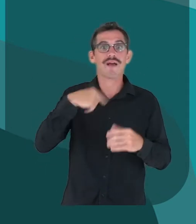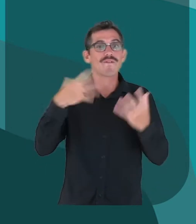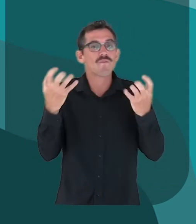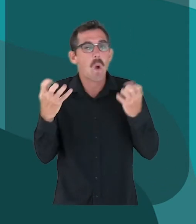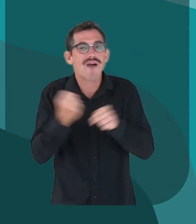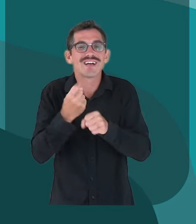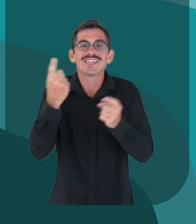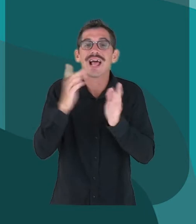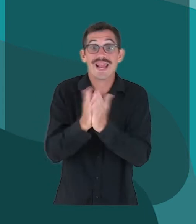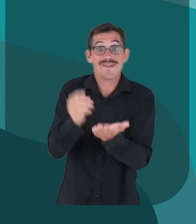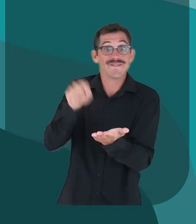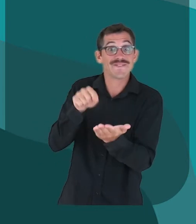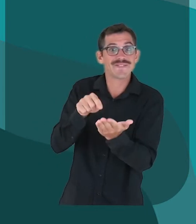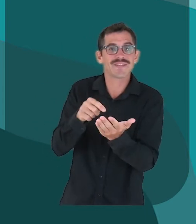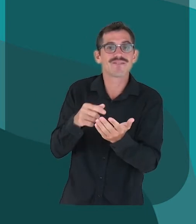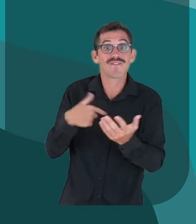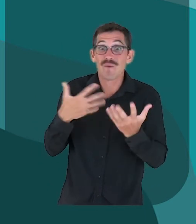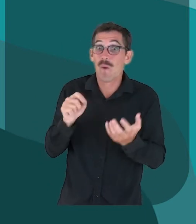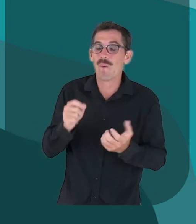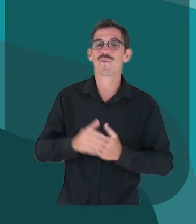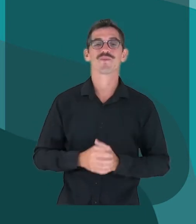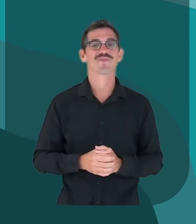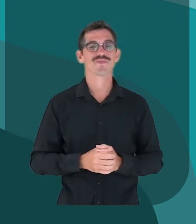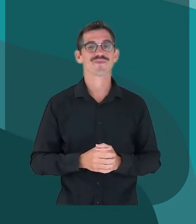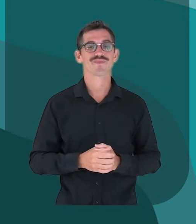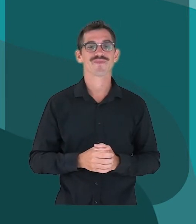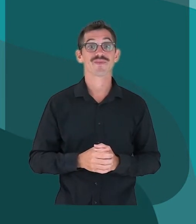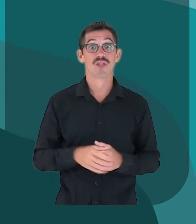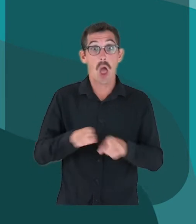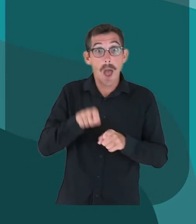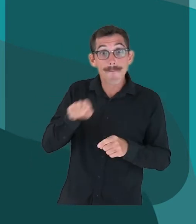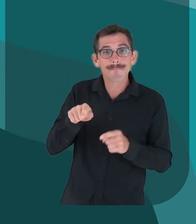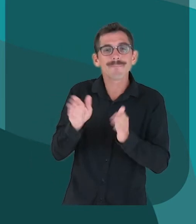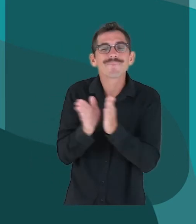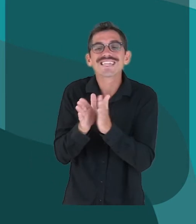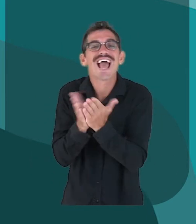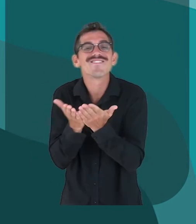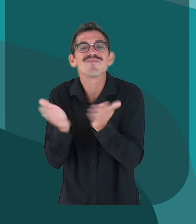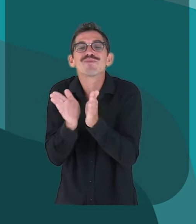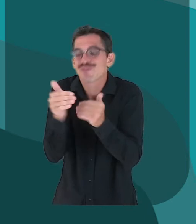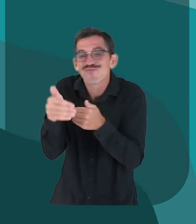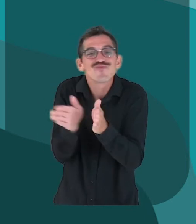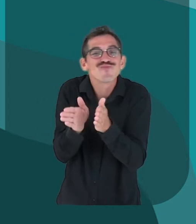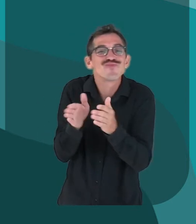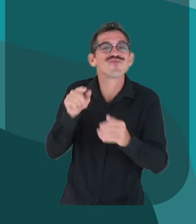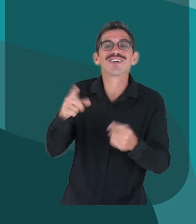sais, arriver à... Tu sais, j'aimerais vraiment ça, faire un recueil ou, tu sais, ce genre de choses-là, un petit livre,